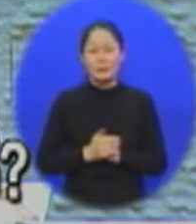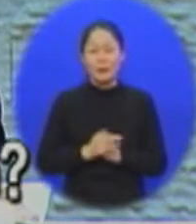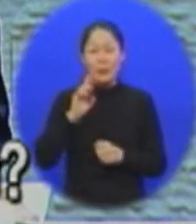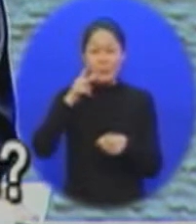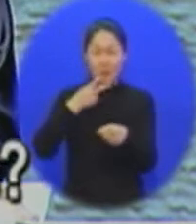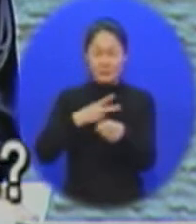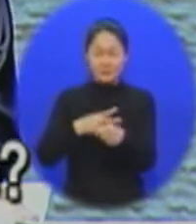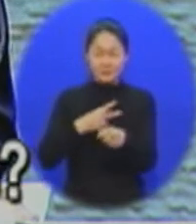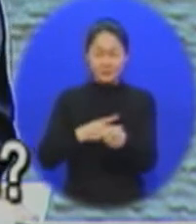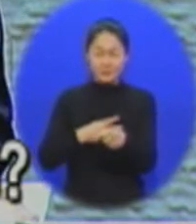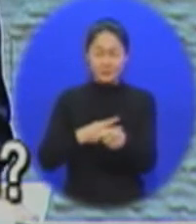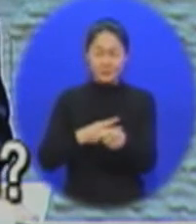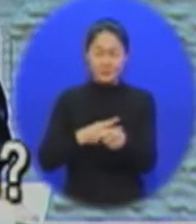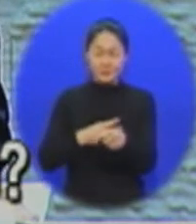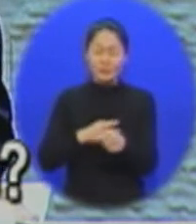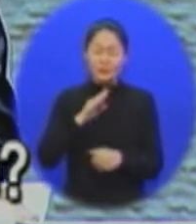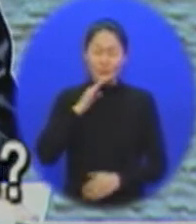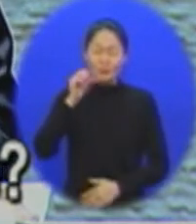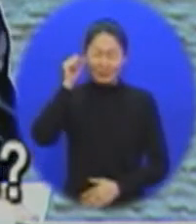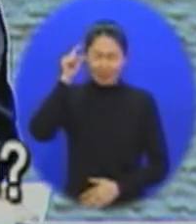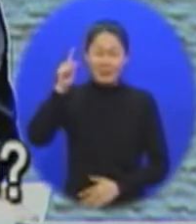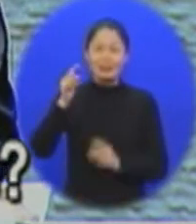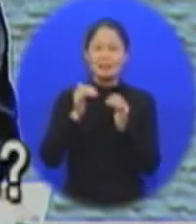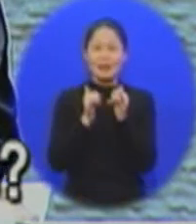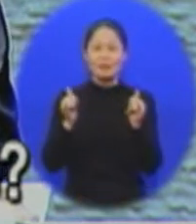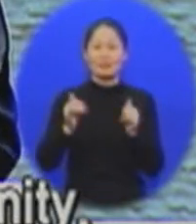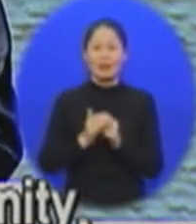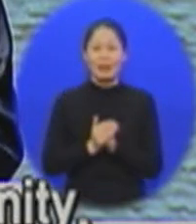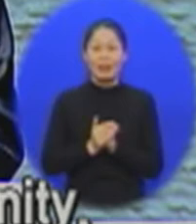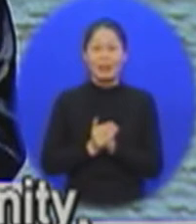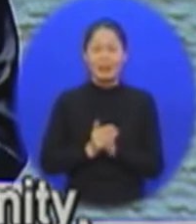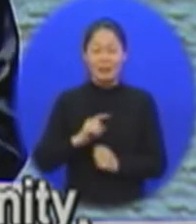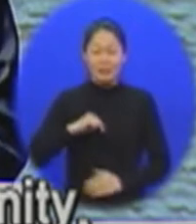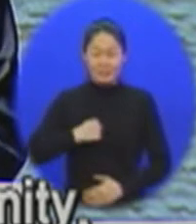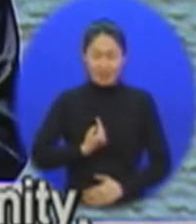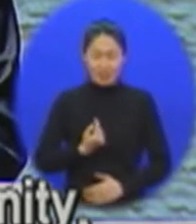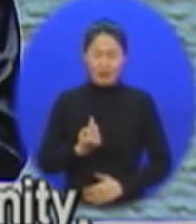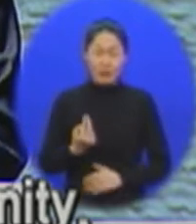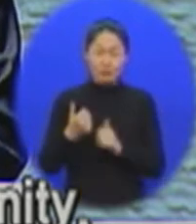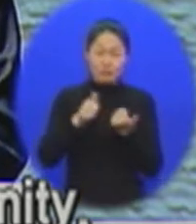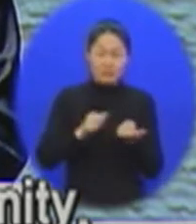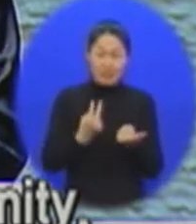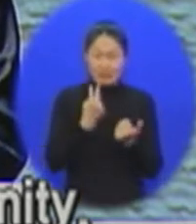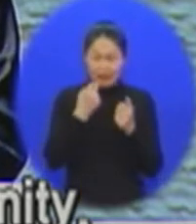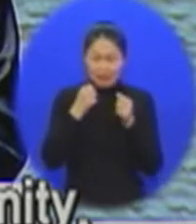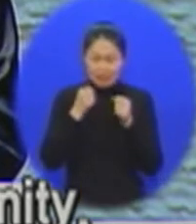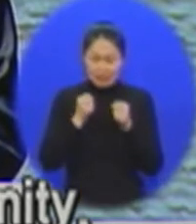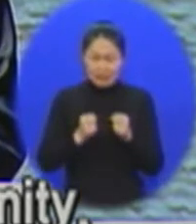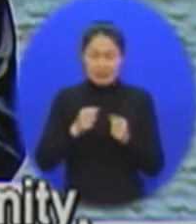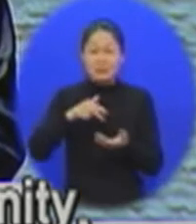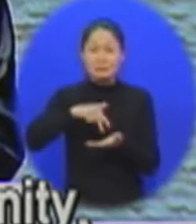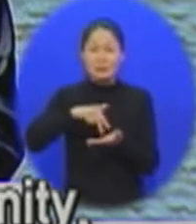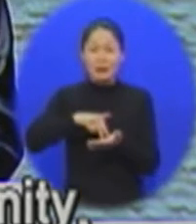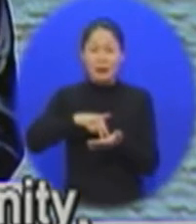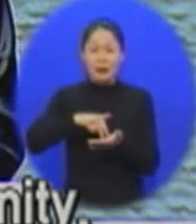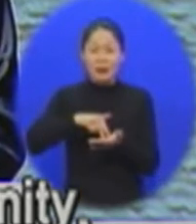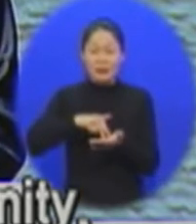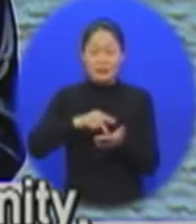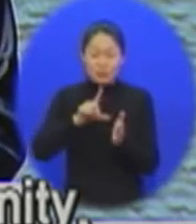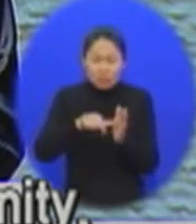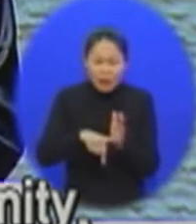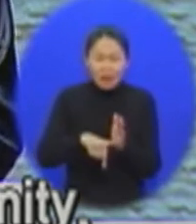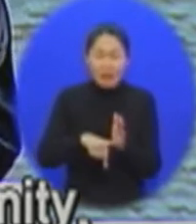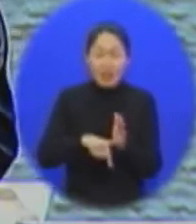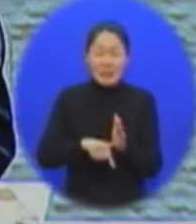사능 하운이 대단한 사람이죠 자기가 죽느냐 사느냐는 그 순간 조차도 이제 전도할 기회